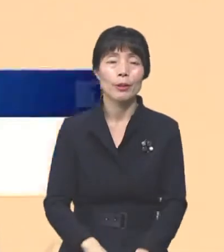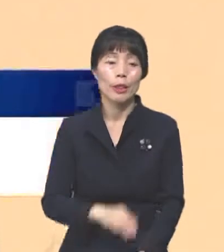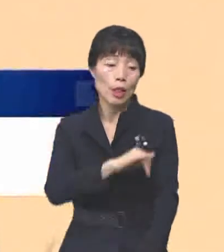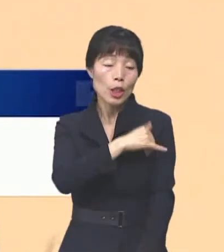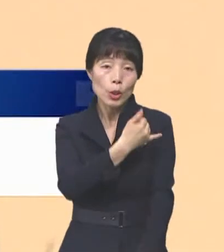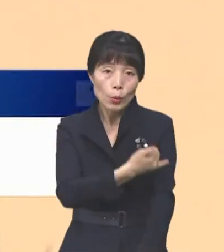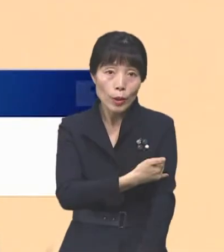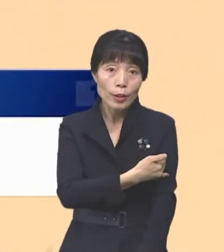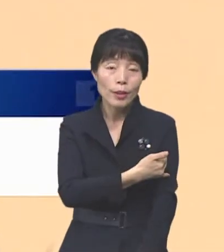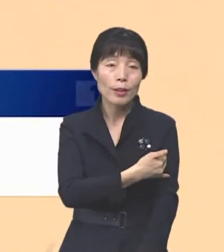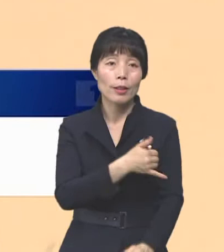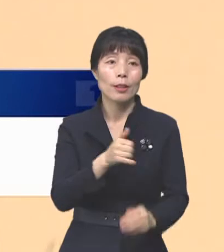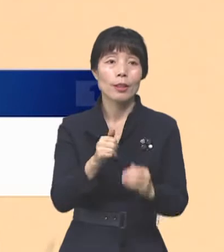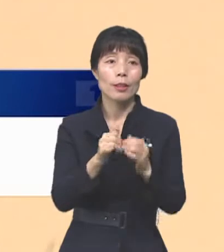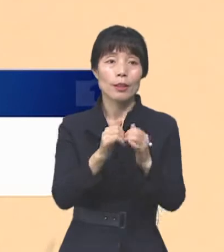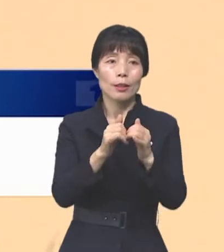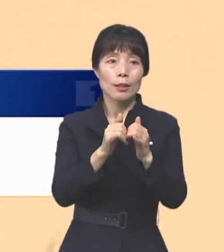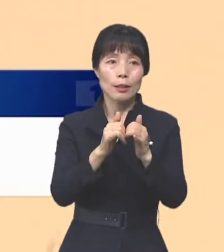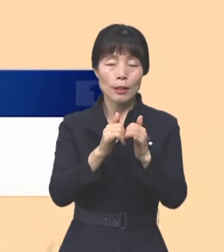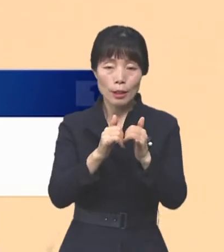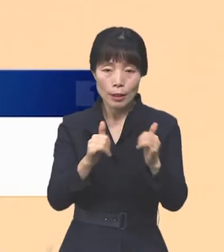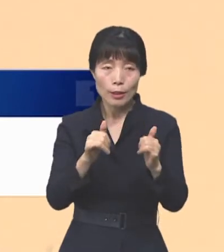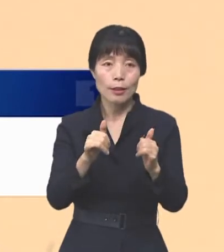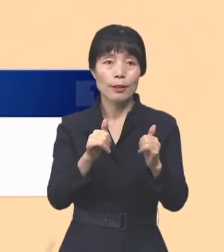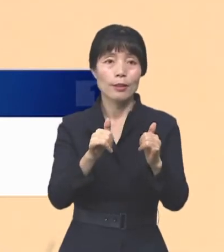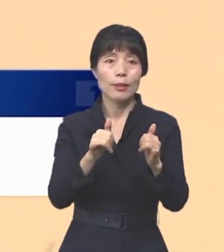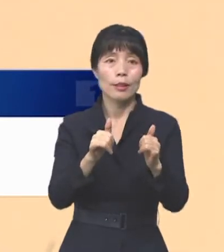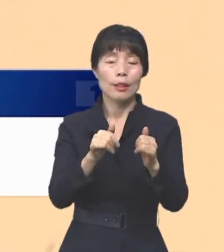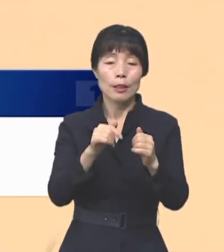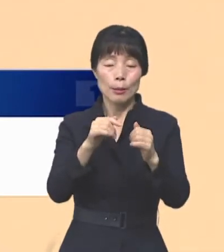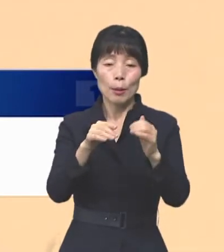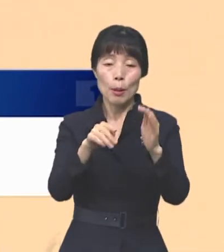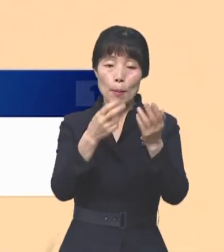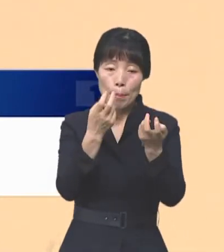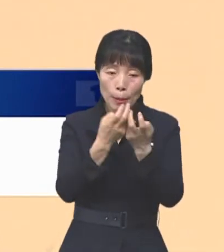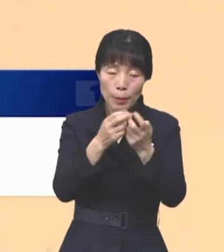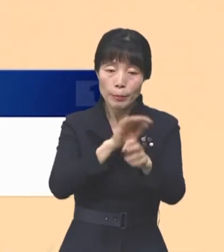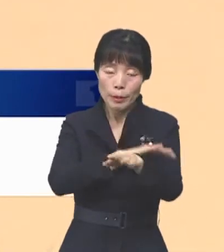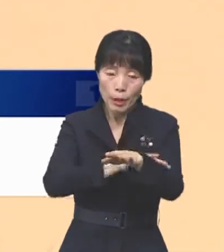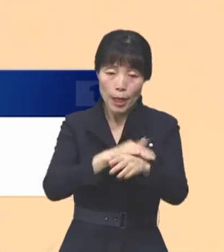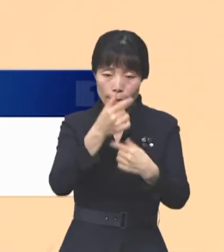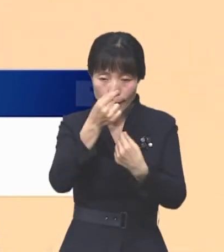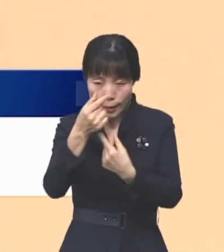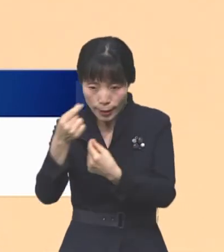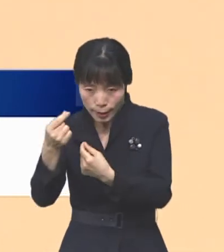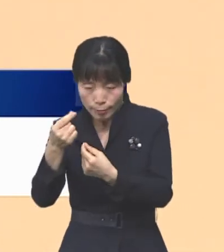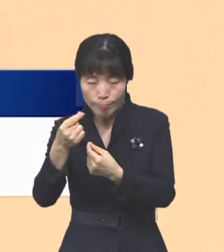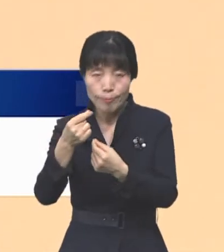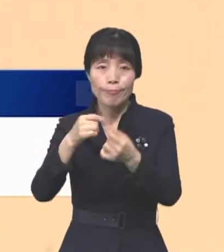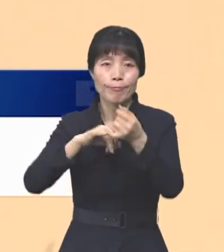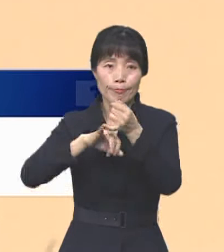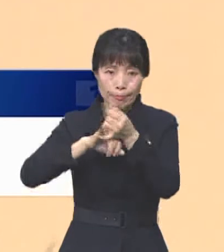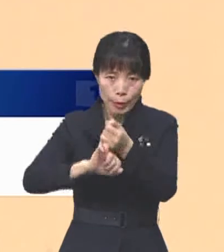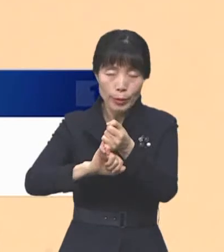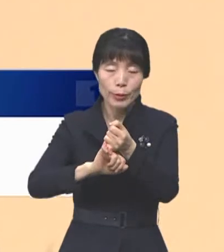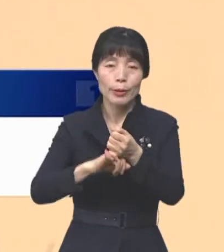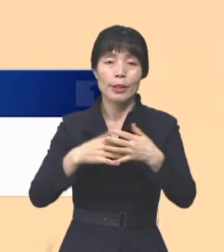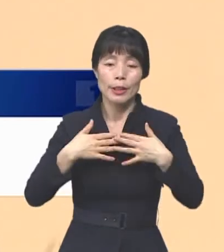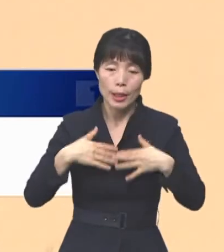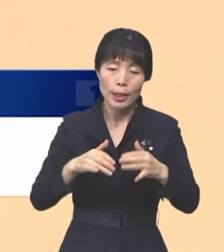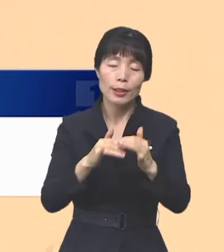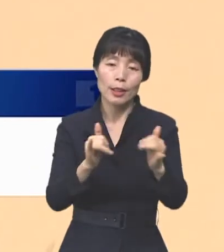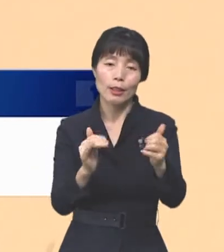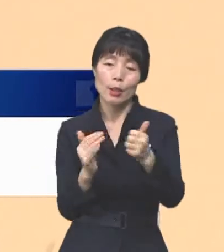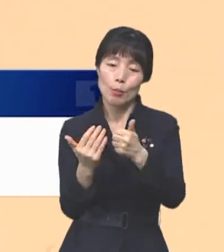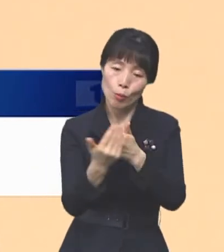인권이라는 거창한 보호보다는 절차를 엄격히 준수하고 그리고 약자를 보호해주면서 지역에